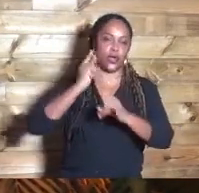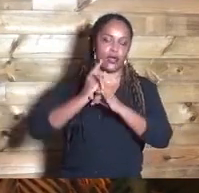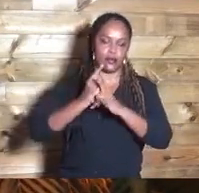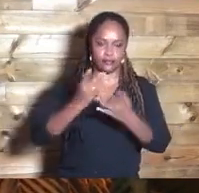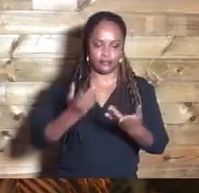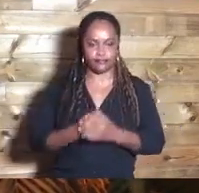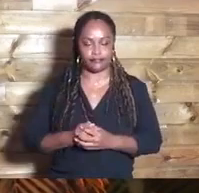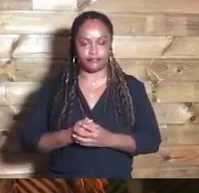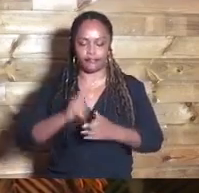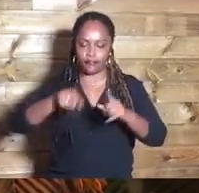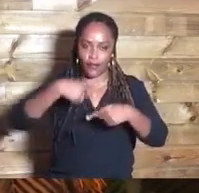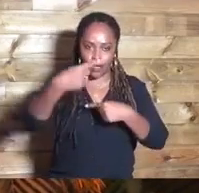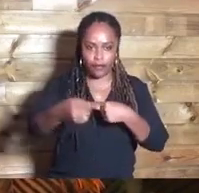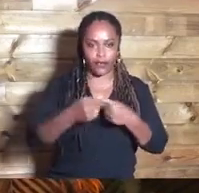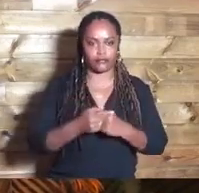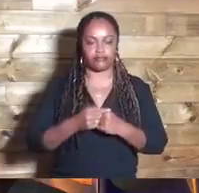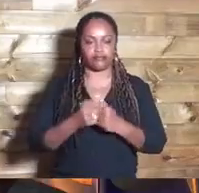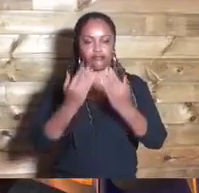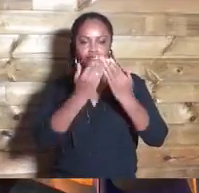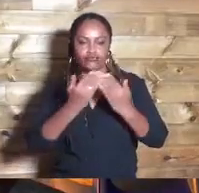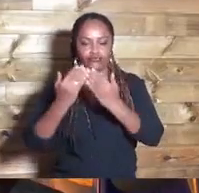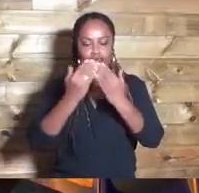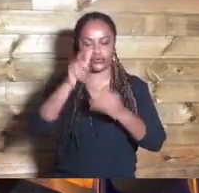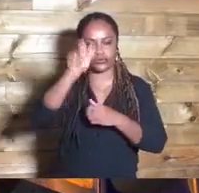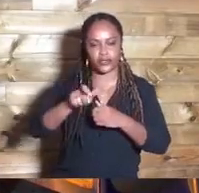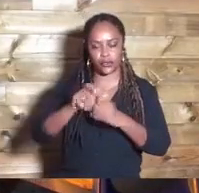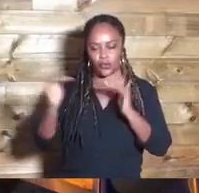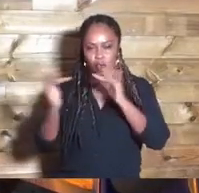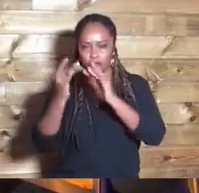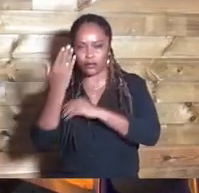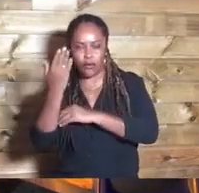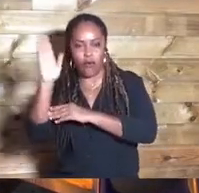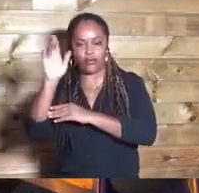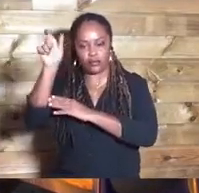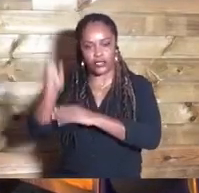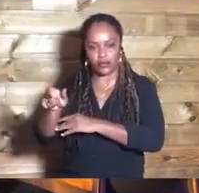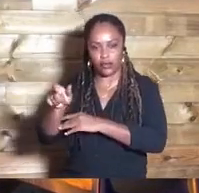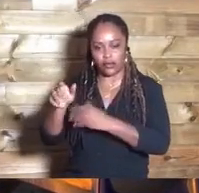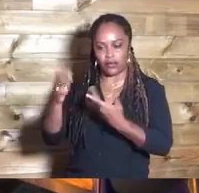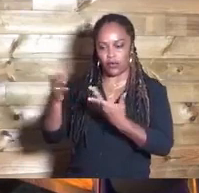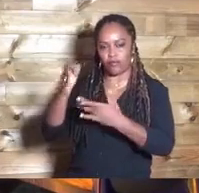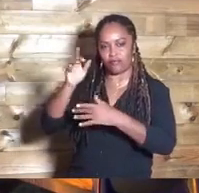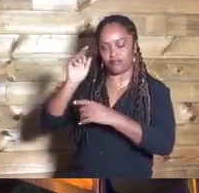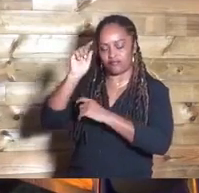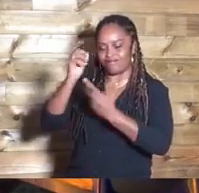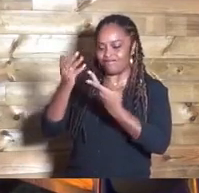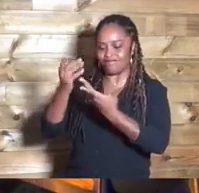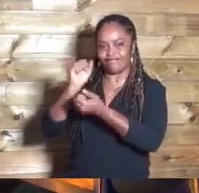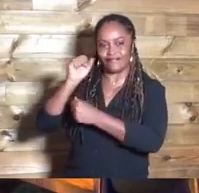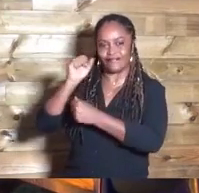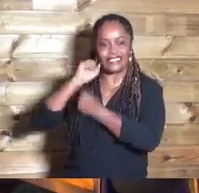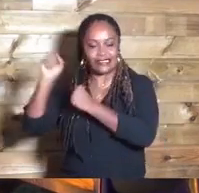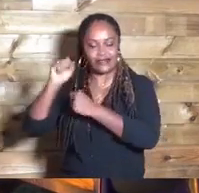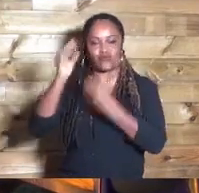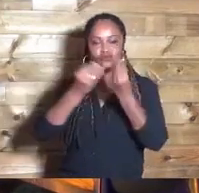Plus tard, nos étudiants étaient en contact avec d'autres qui faisaient vaciller le vieux monde colonial. En Afrique,